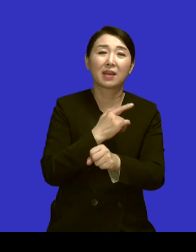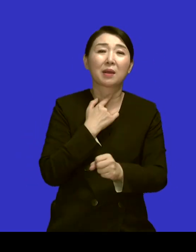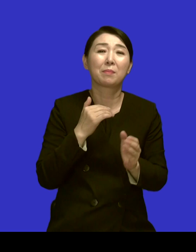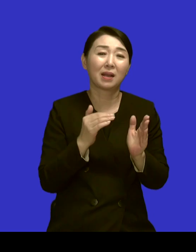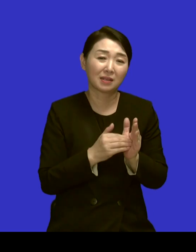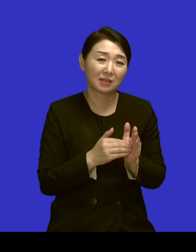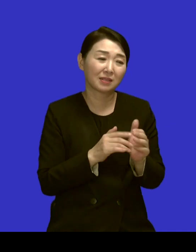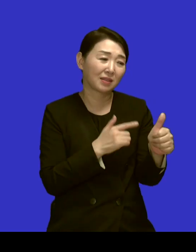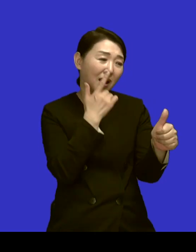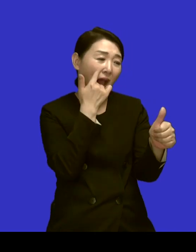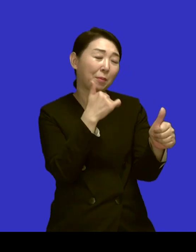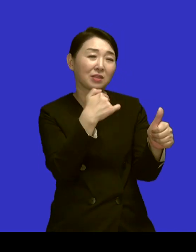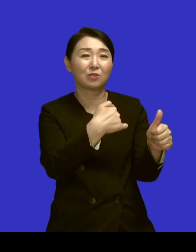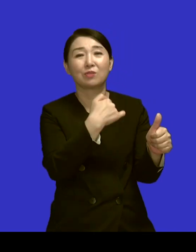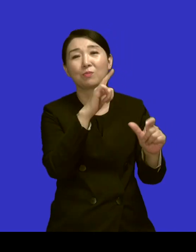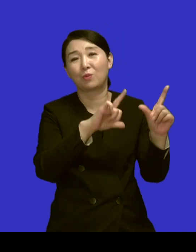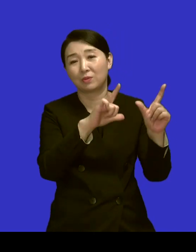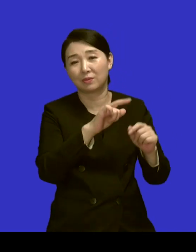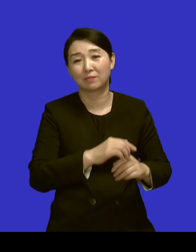사랑했던 그런 등이었습니다.